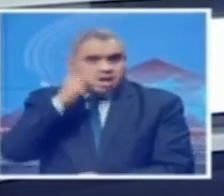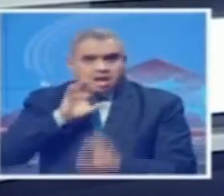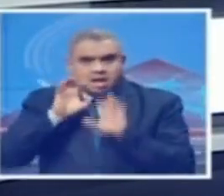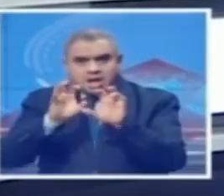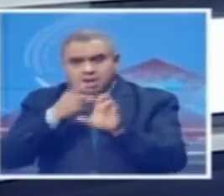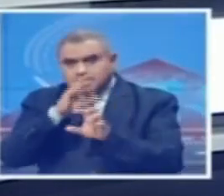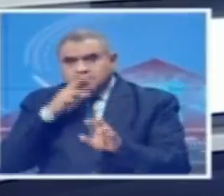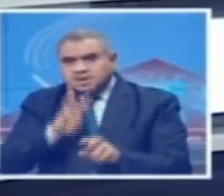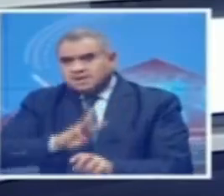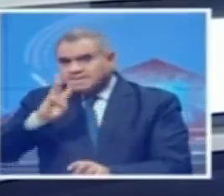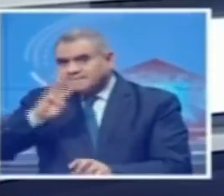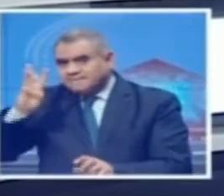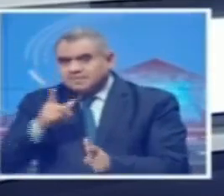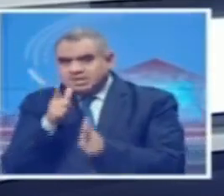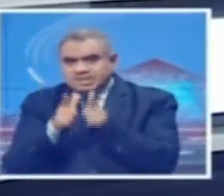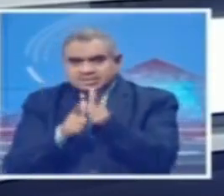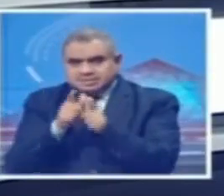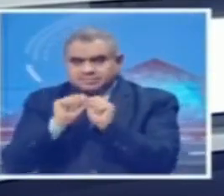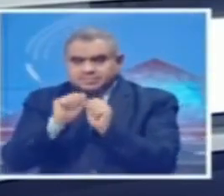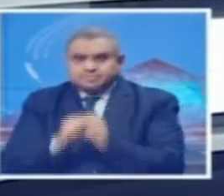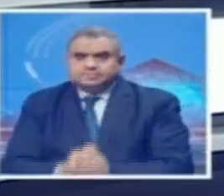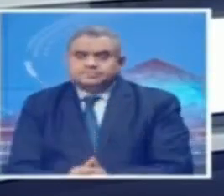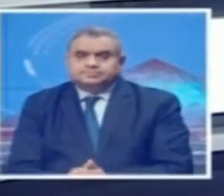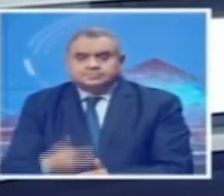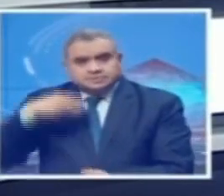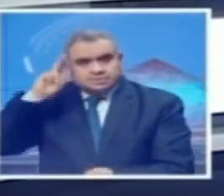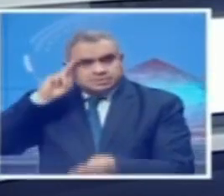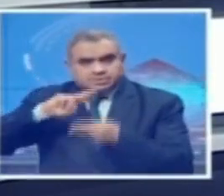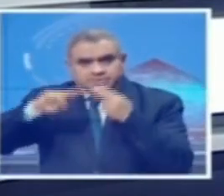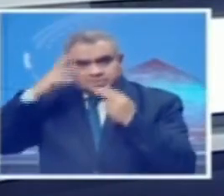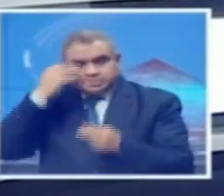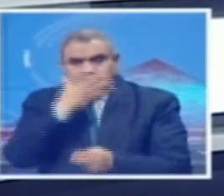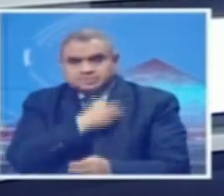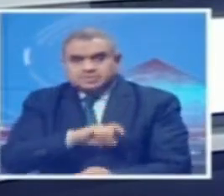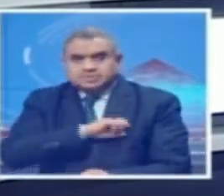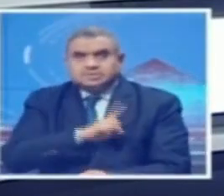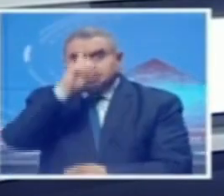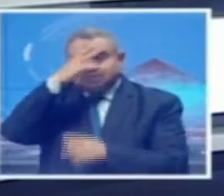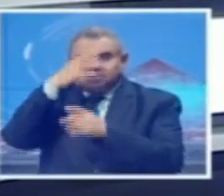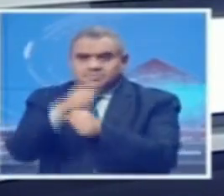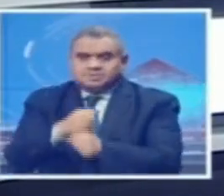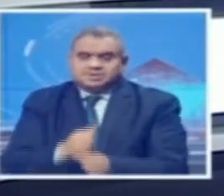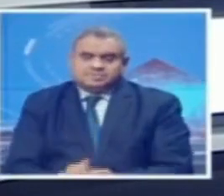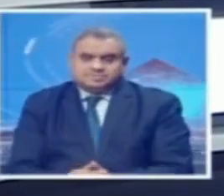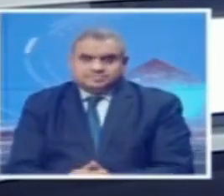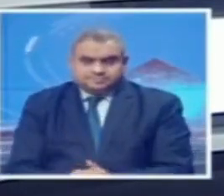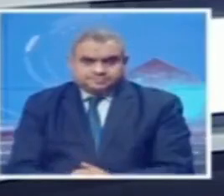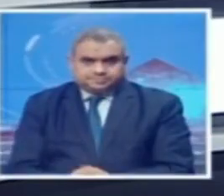موقعنا الإلكتروني مسيرو.com. شكرا لحضراتكم، طيب المتابعة وإلى اللقاء.